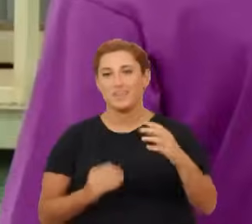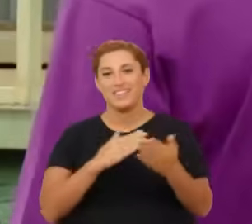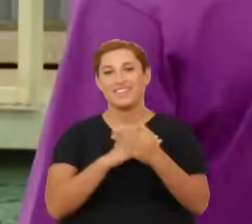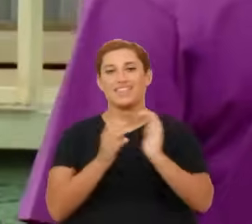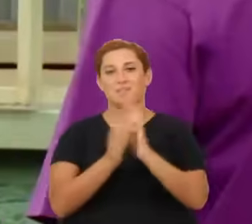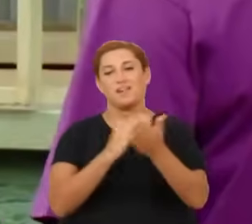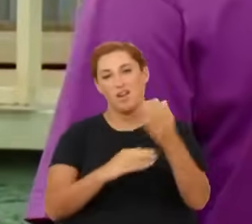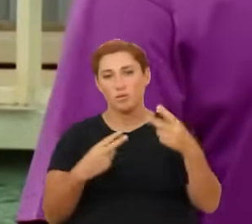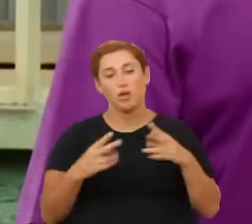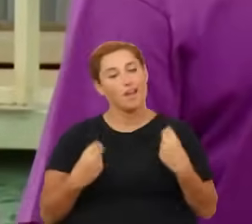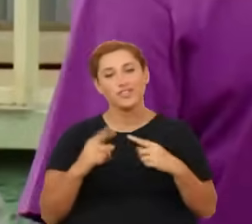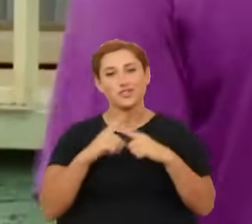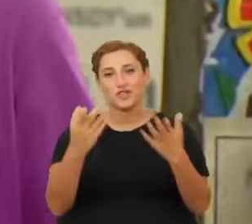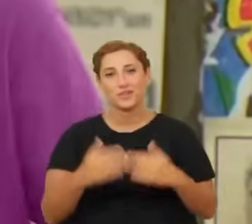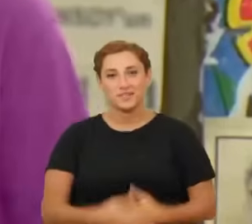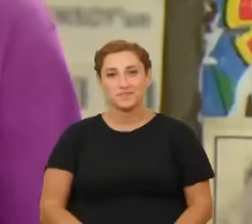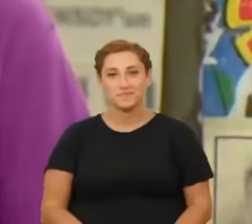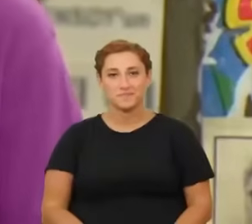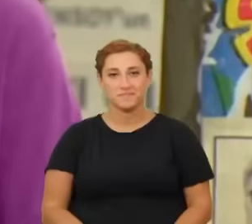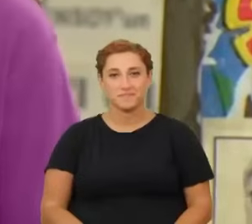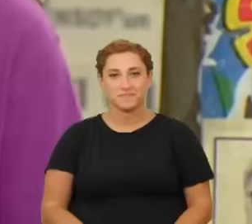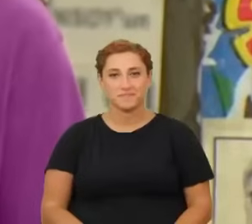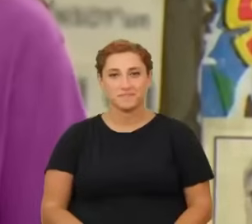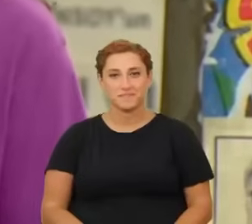yapılır ya. İyi, teşekkür ederim.